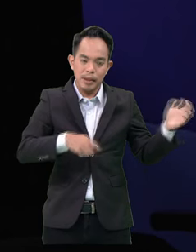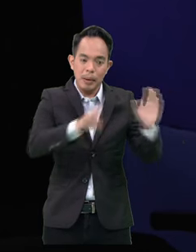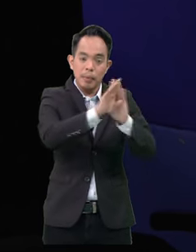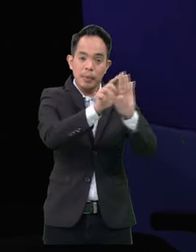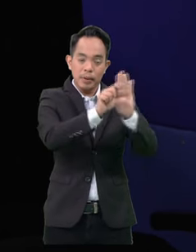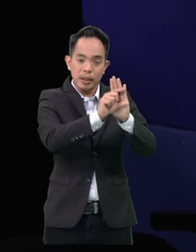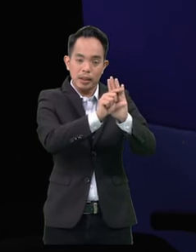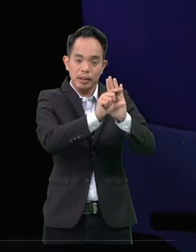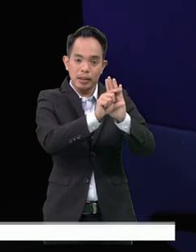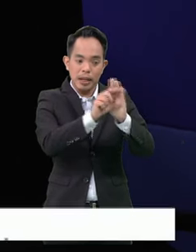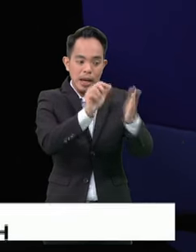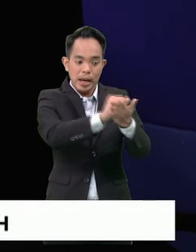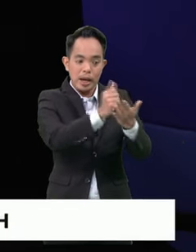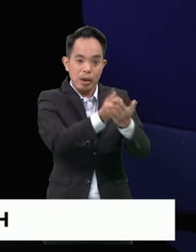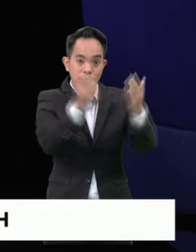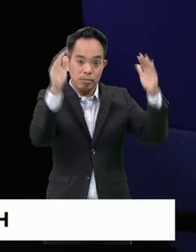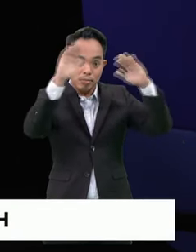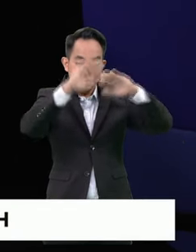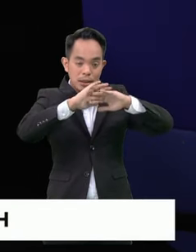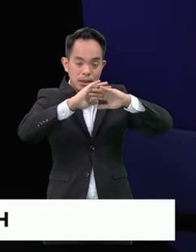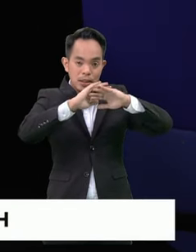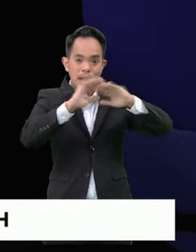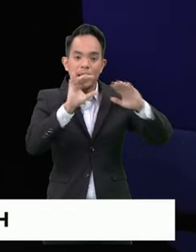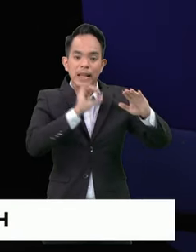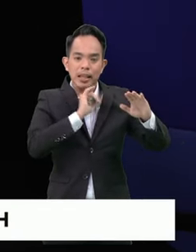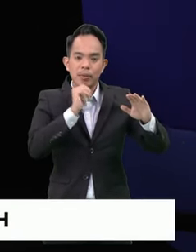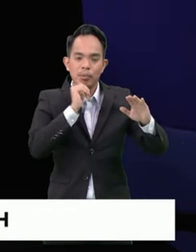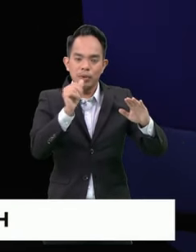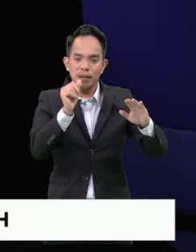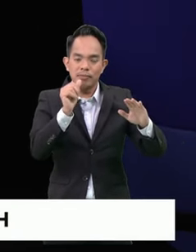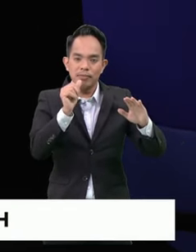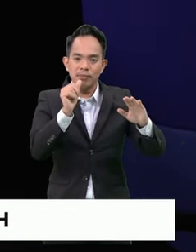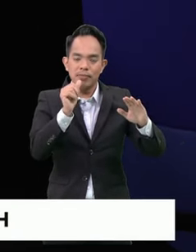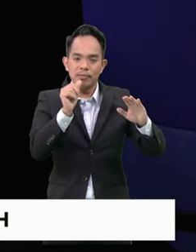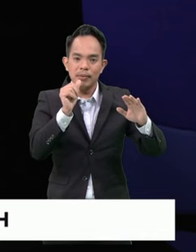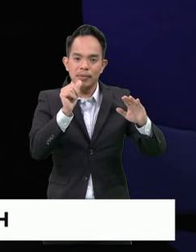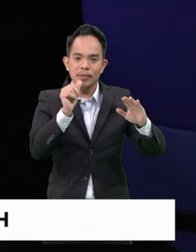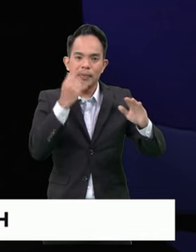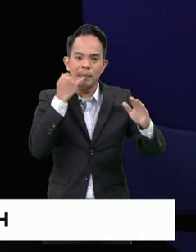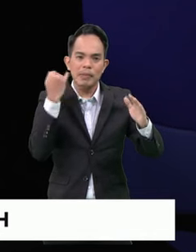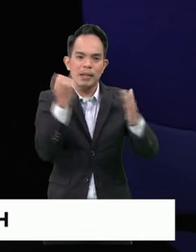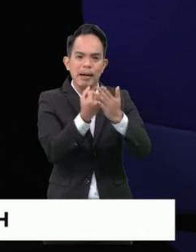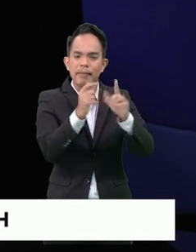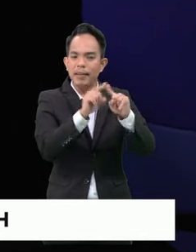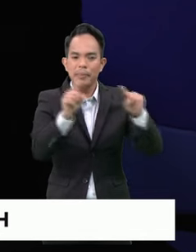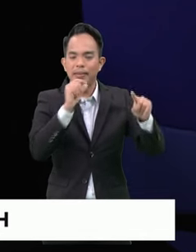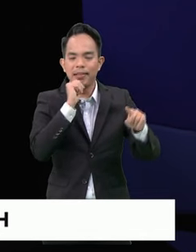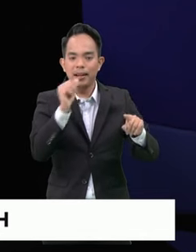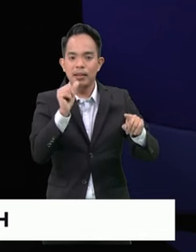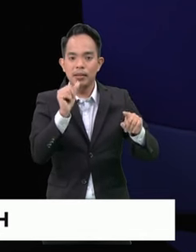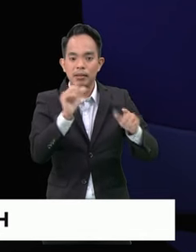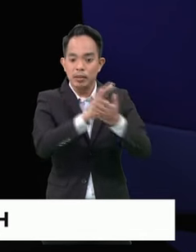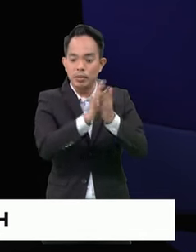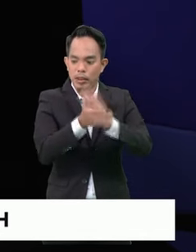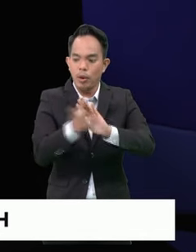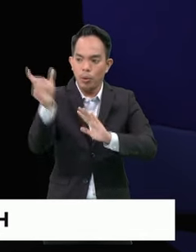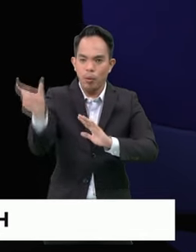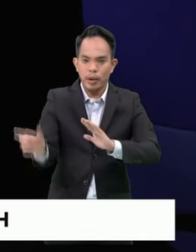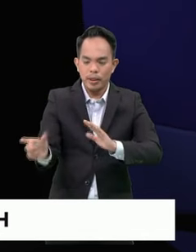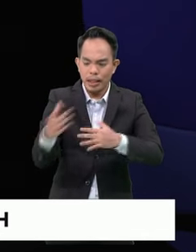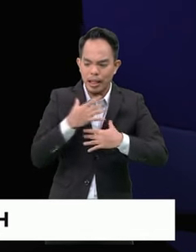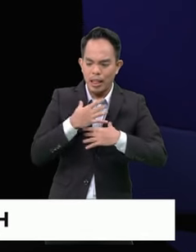dekat DS account ni macam saya budak punk. Tapi tak pun. Jadi individu tu dia